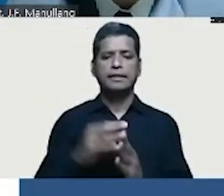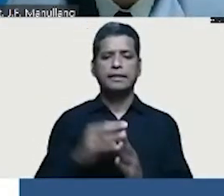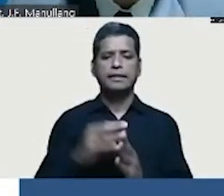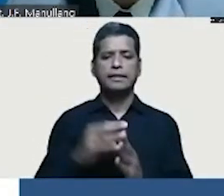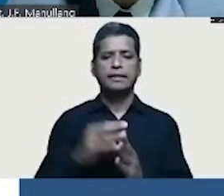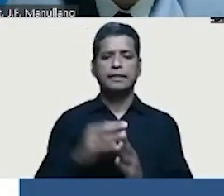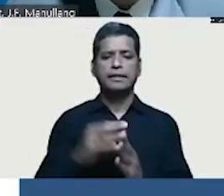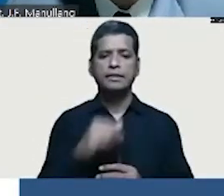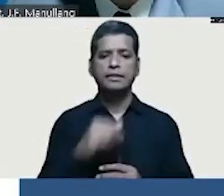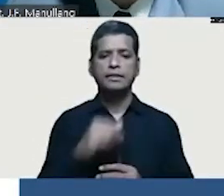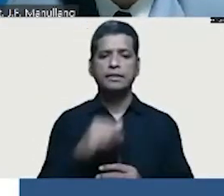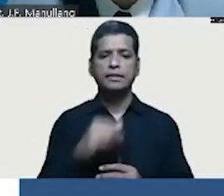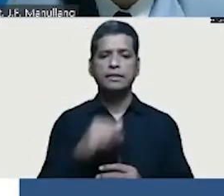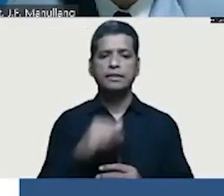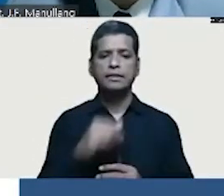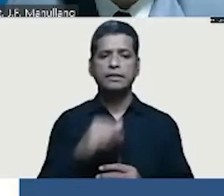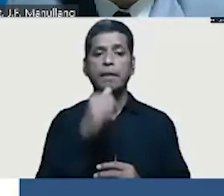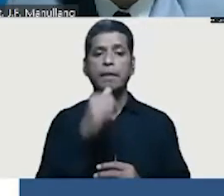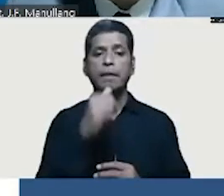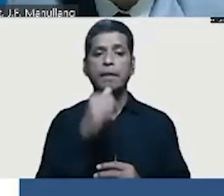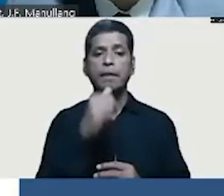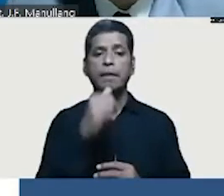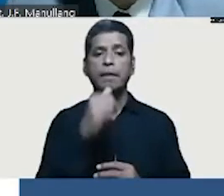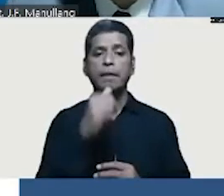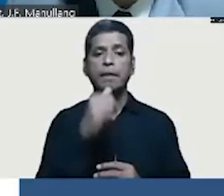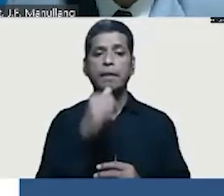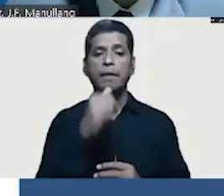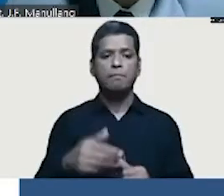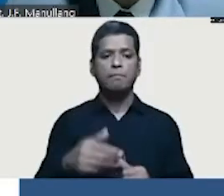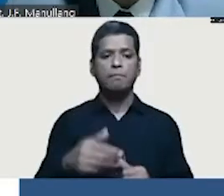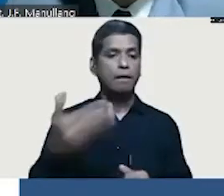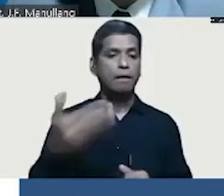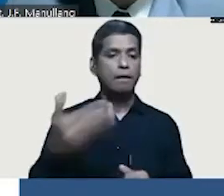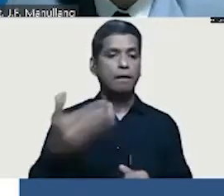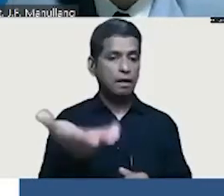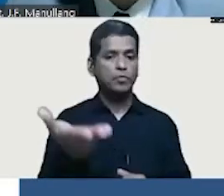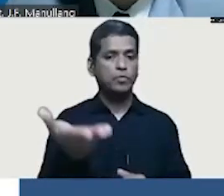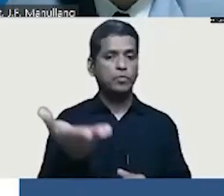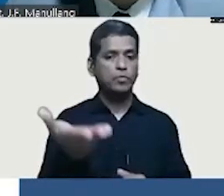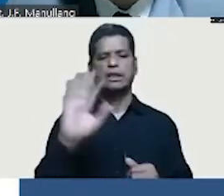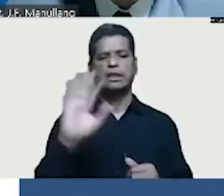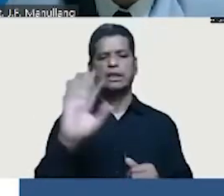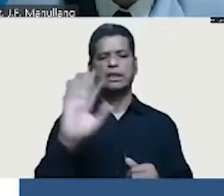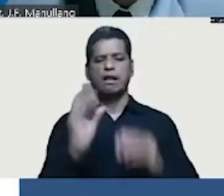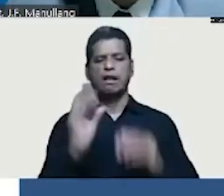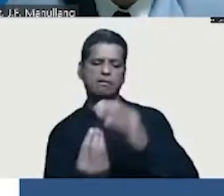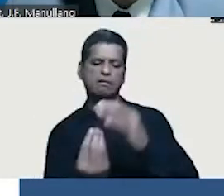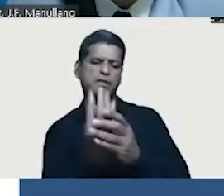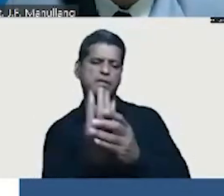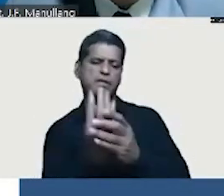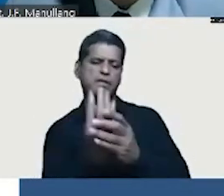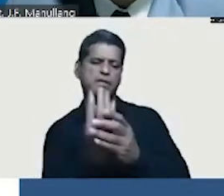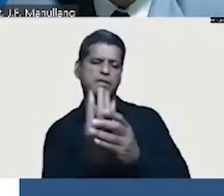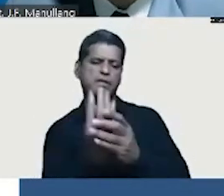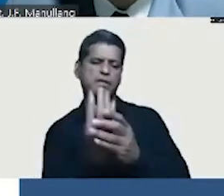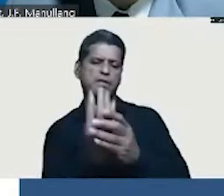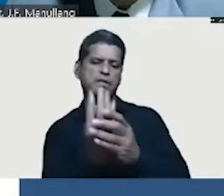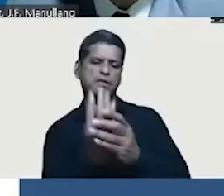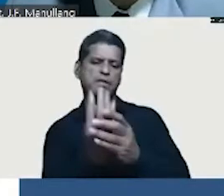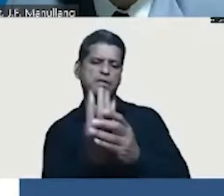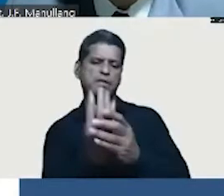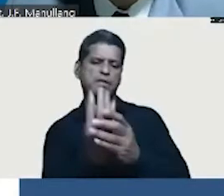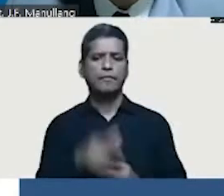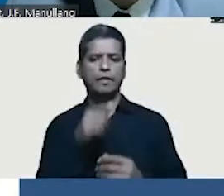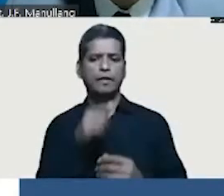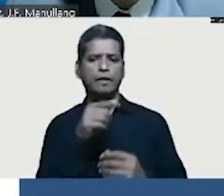maka baginya tidak terbit fajar di dalam bahasa Ibrani ya kata pengajaran atau taxian